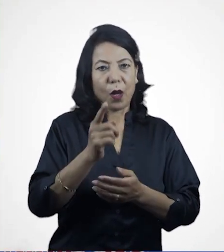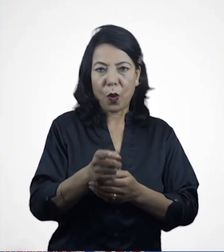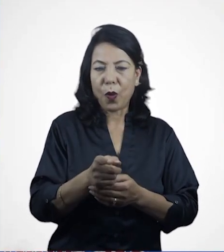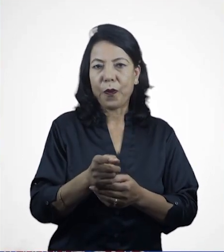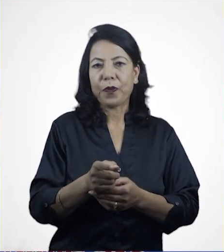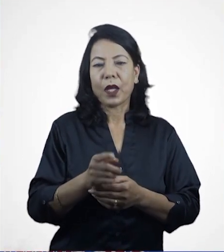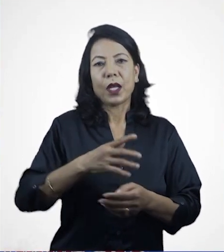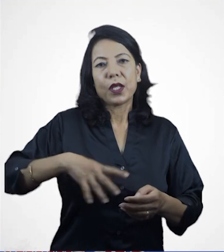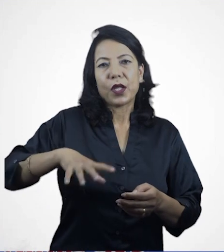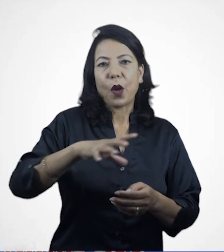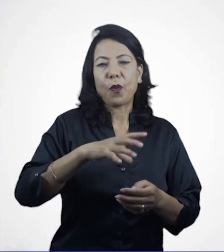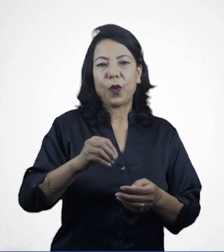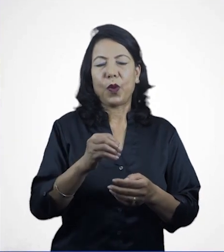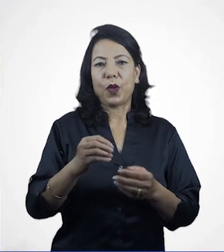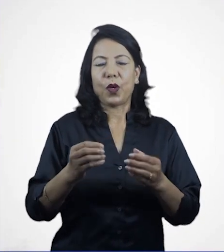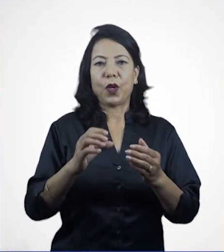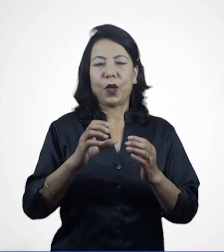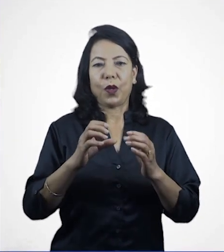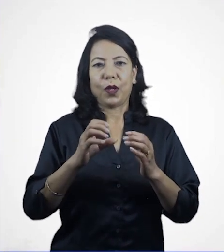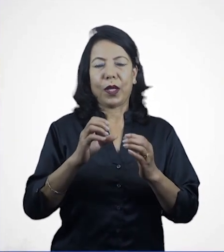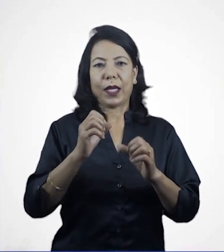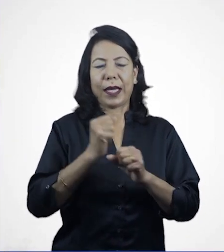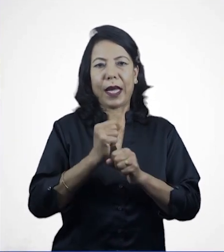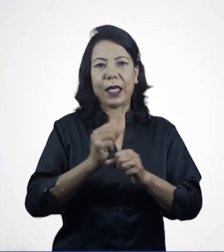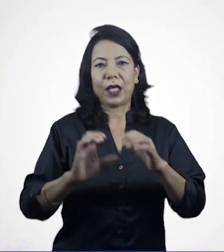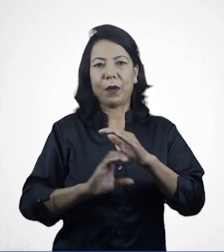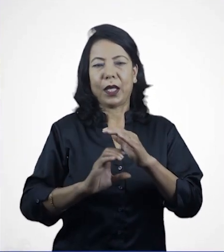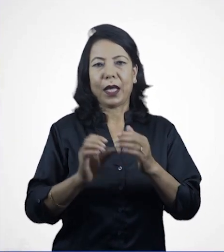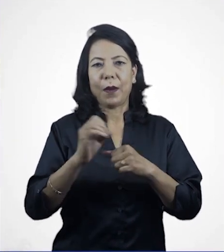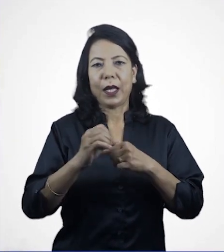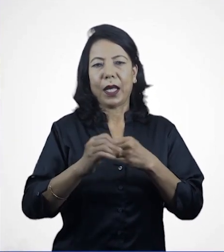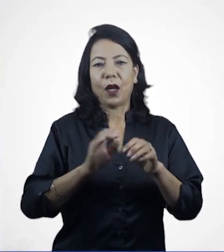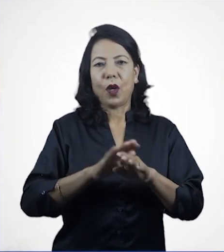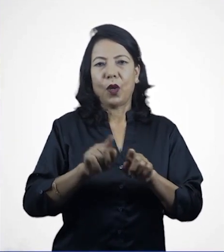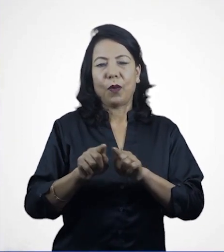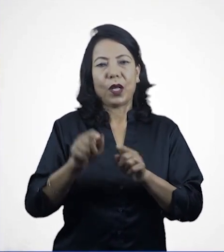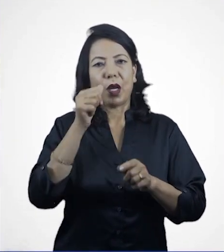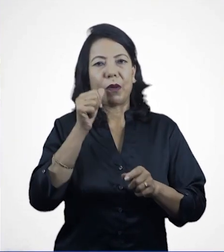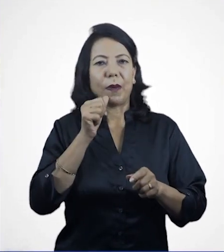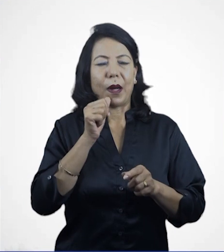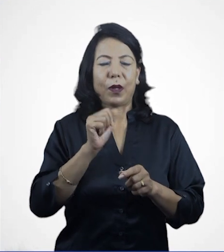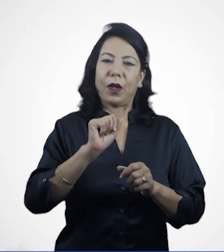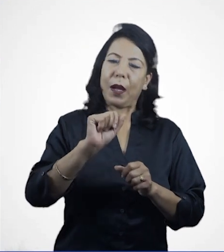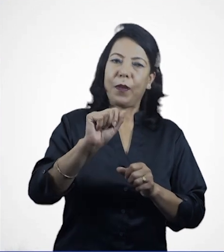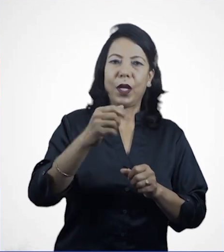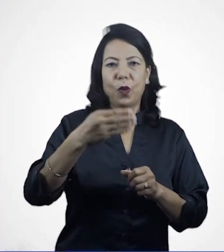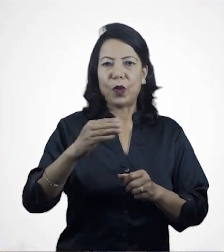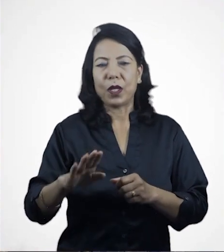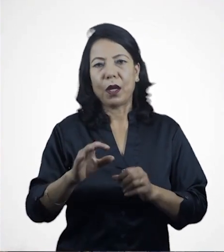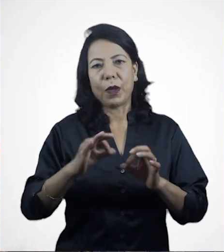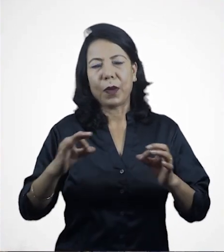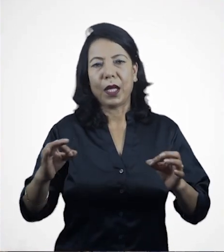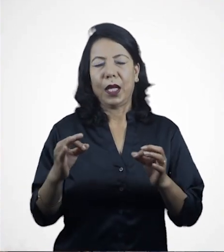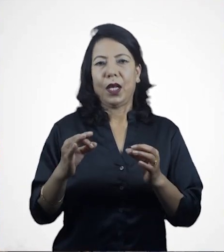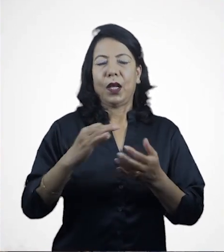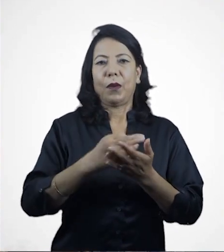संपुर्ण बोड़ का हम्रा प्रदादिकारी जिऊ अर्फिन सपपे अभिवाबा करूपन सोयमने होनुचा वहारू